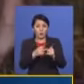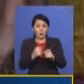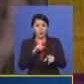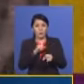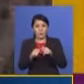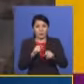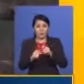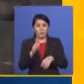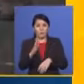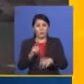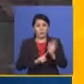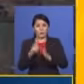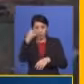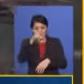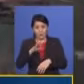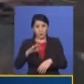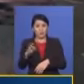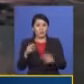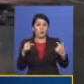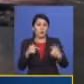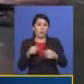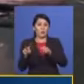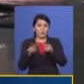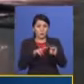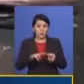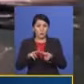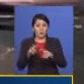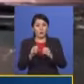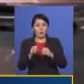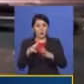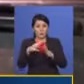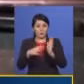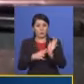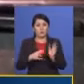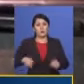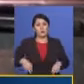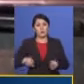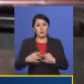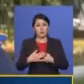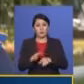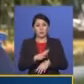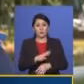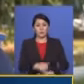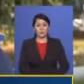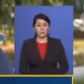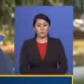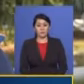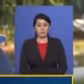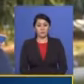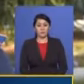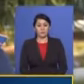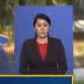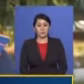сараптамаға жіберілді. Жыл басынан облыста осындай заңсыз аңшылық бойынша 17 қылмыстық іс қозғалған. В ходе